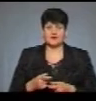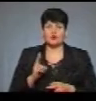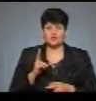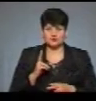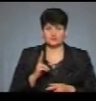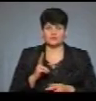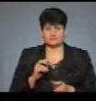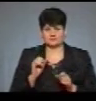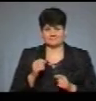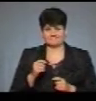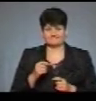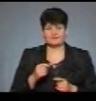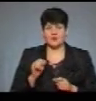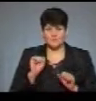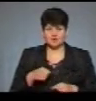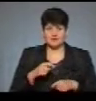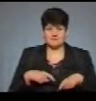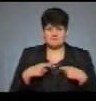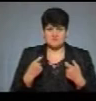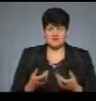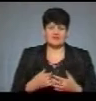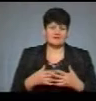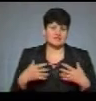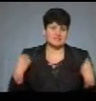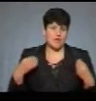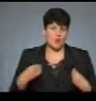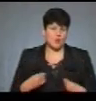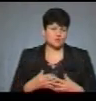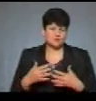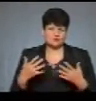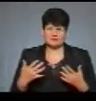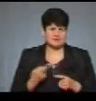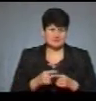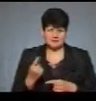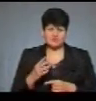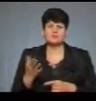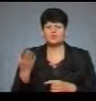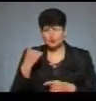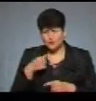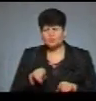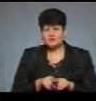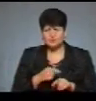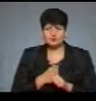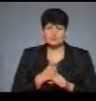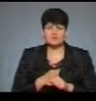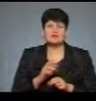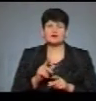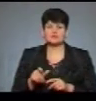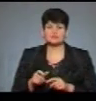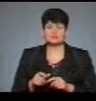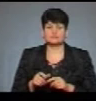після Нового року, ми активно робимо забіг в різноманітних костюмах. Це вже не вперше. Так, ми минулого року робили дуже... І як долучаються